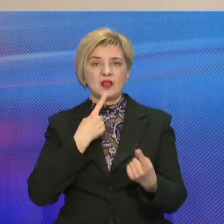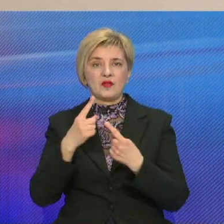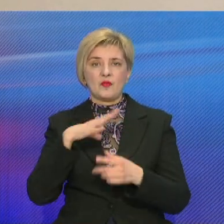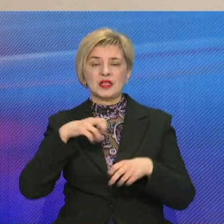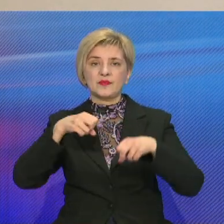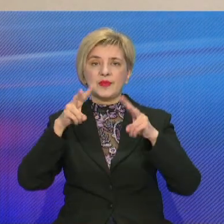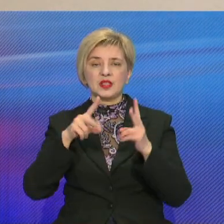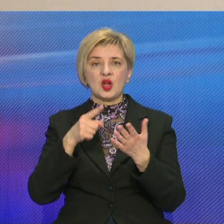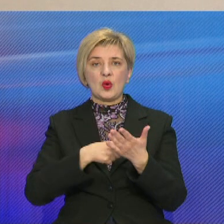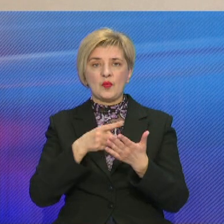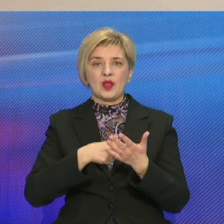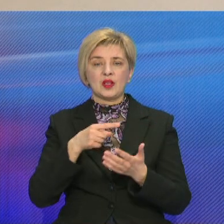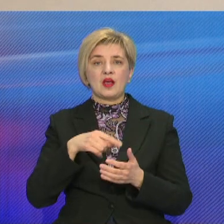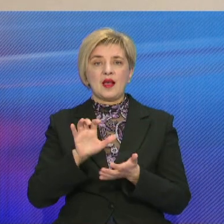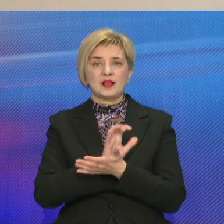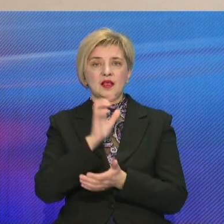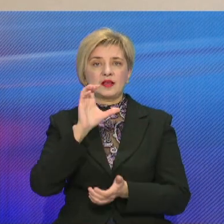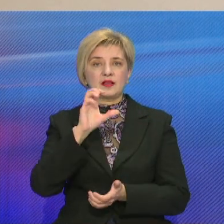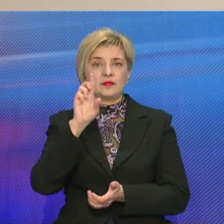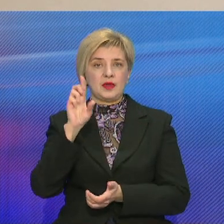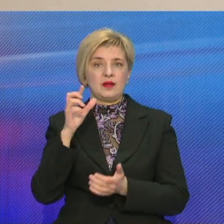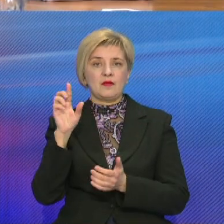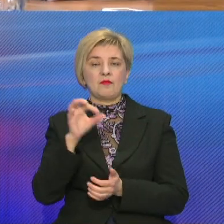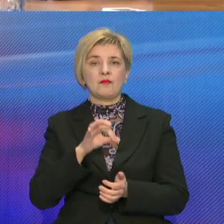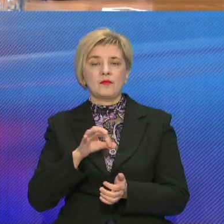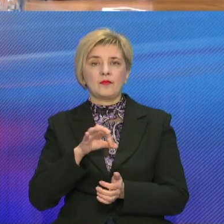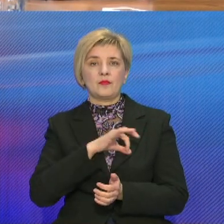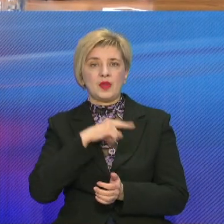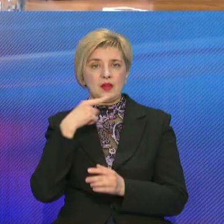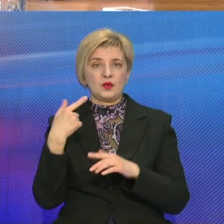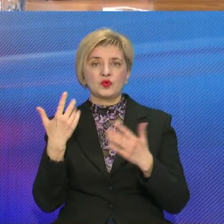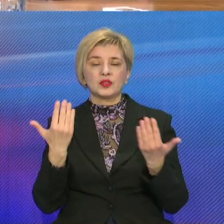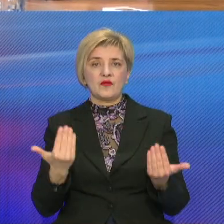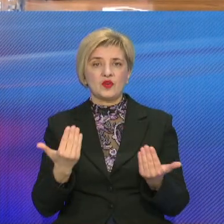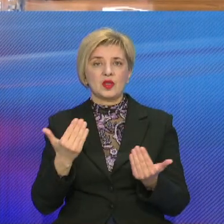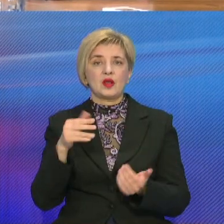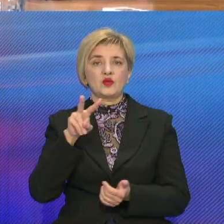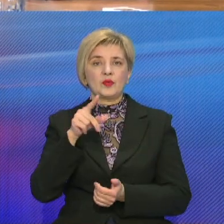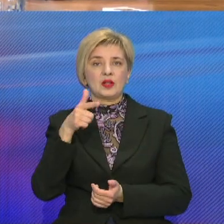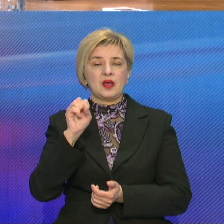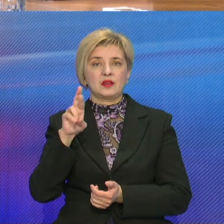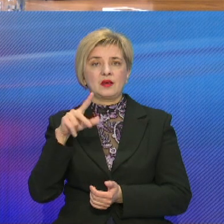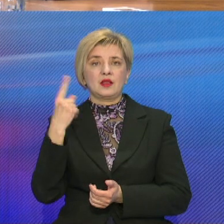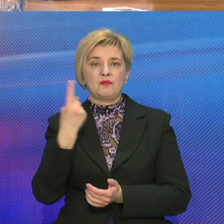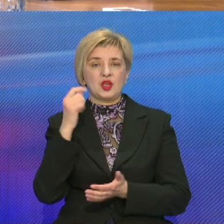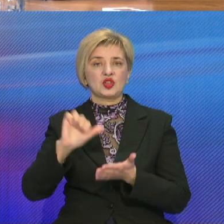корреспондент газеты «СБ Беларусь сегодня» Людмила Гладкая и первый секретарь Центрального комитета БРСМ Александр